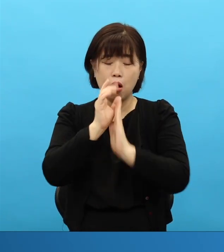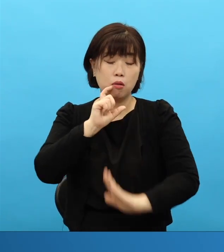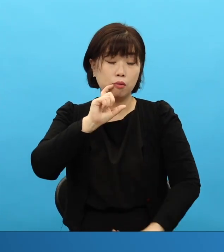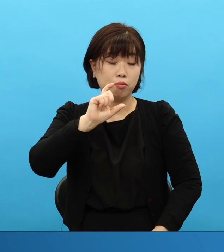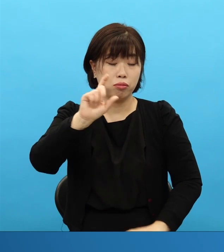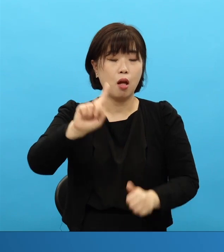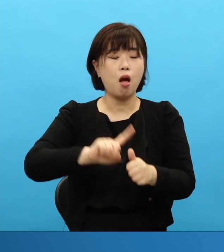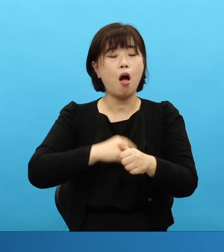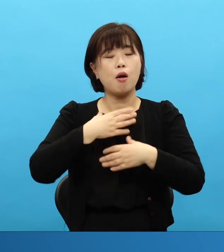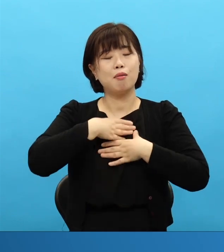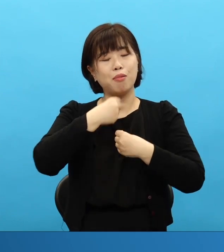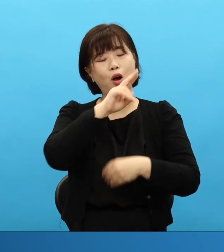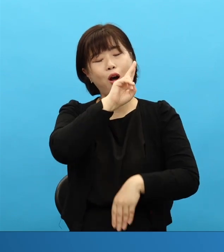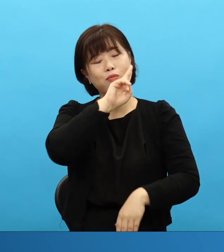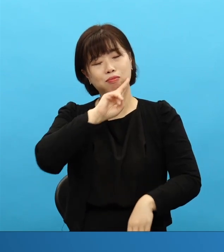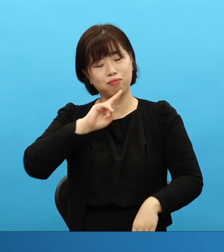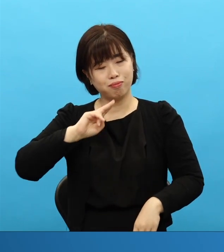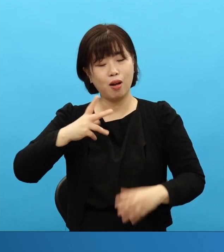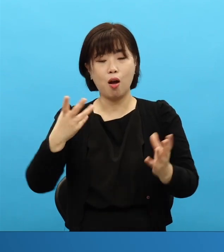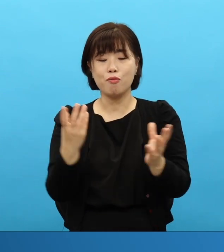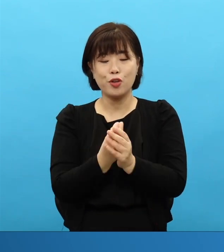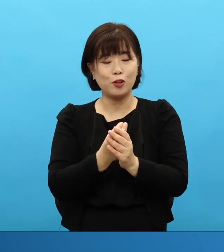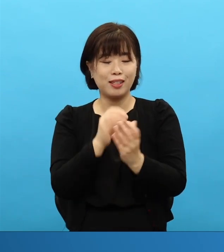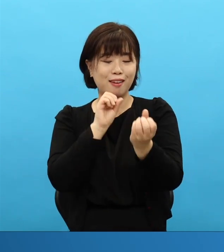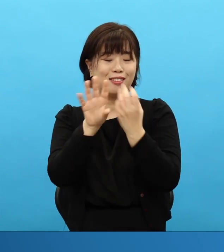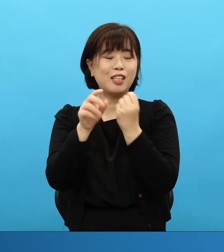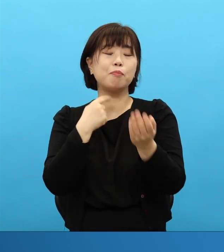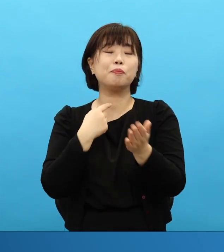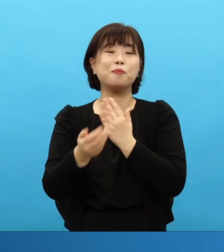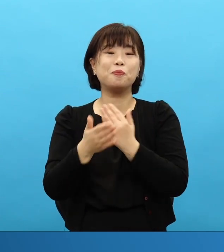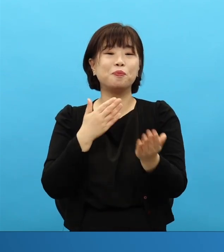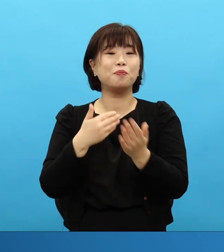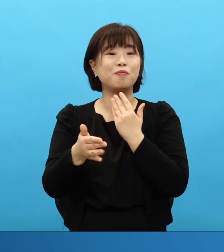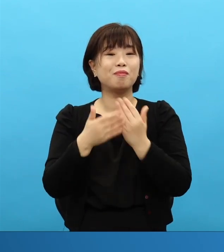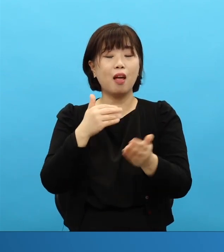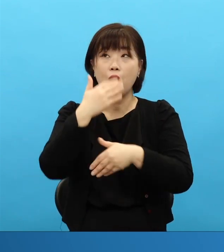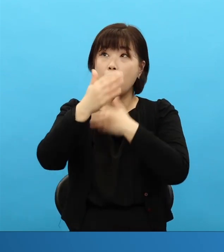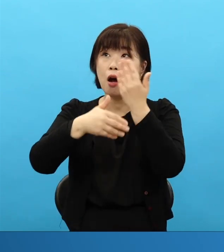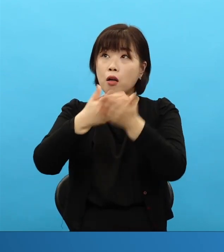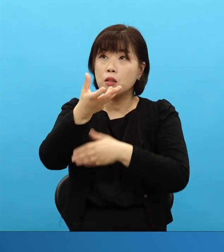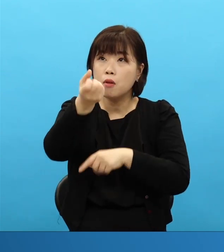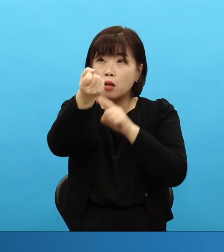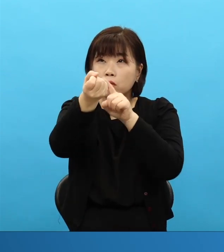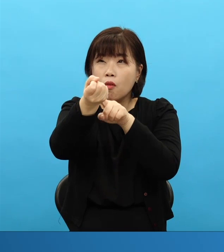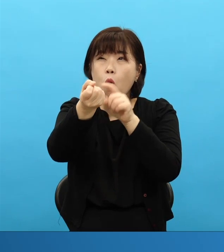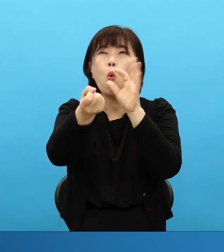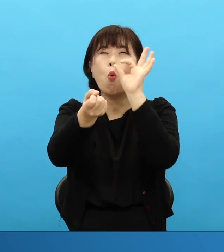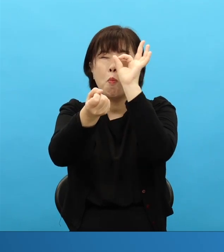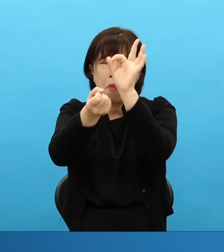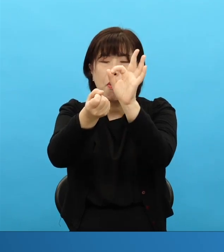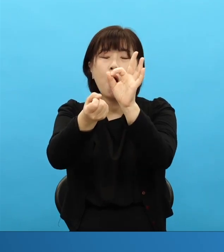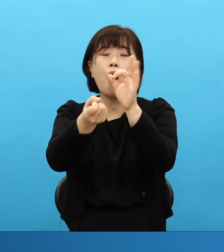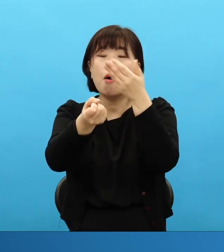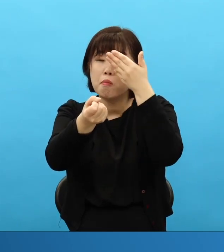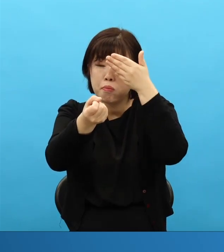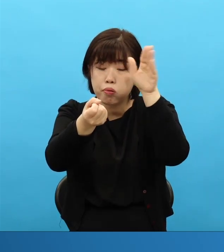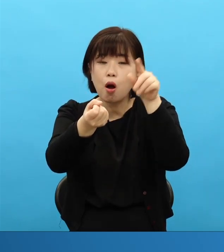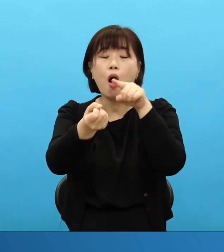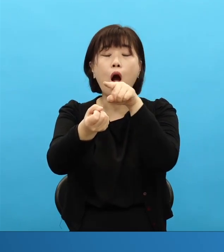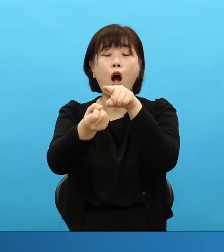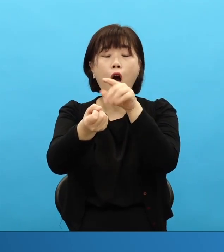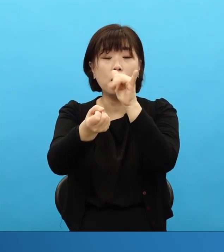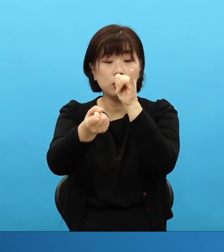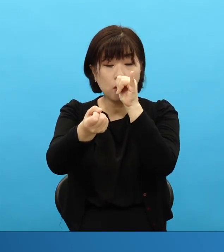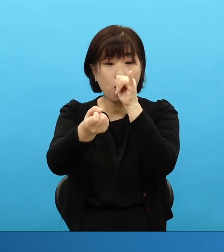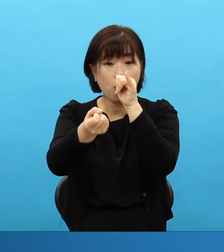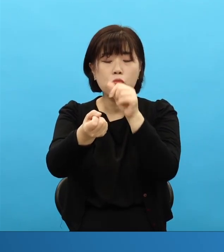절대 응답이 오죠. If you enjoy this blessing, then you have the absolute answer. 그럼 하나님 것이 탁 보이는 거예요. Then you will see the things of 그러면 그거 God. 선택하면 돼요. Then all you have to